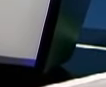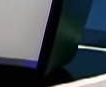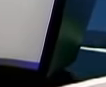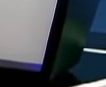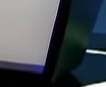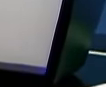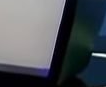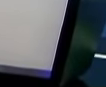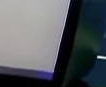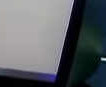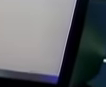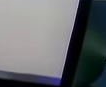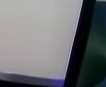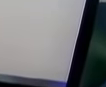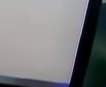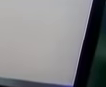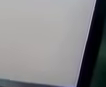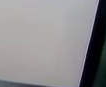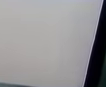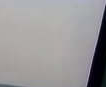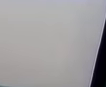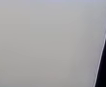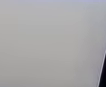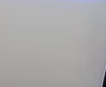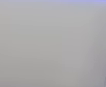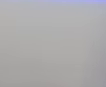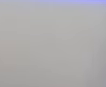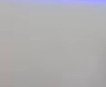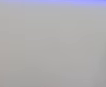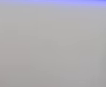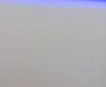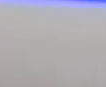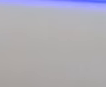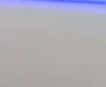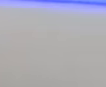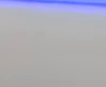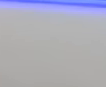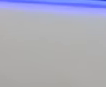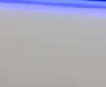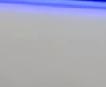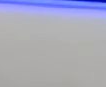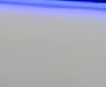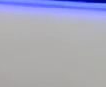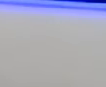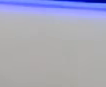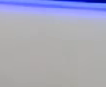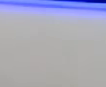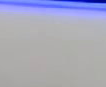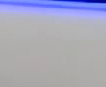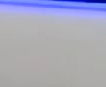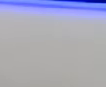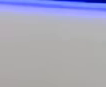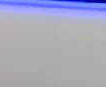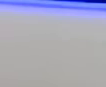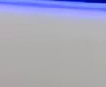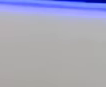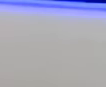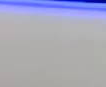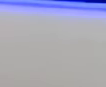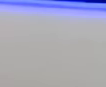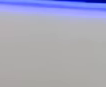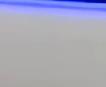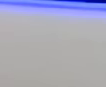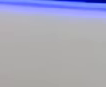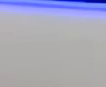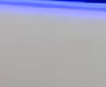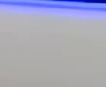hai salam sejahtera Jangan kasih banyak memiliki bisa jenazah nelepon ke saya aja tuh dan saya Hazel dashlaunch berikut pemeran